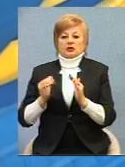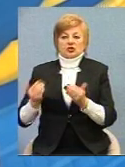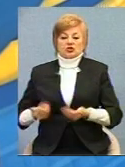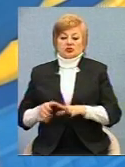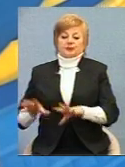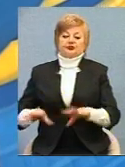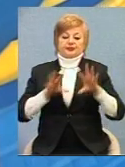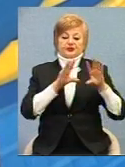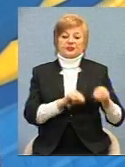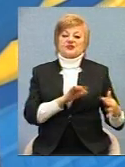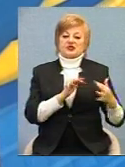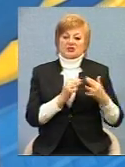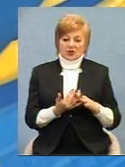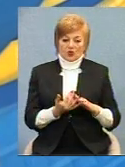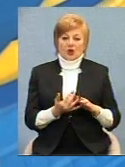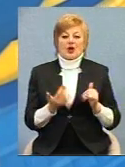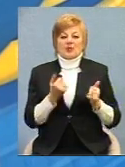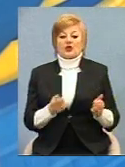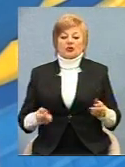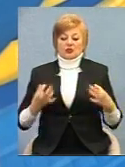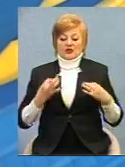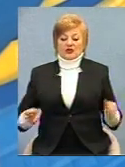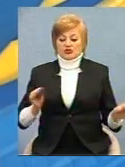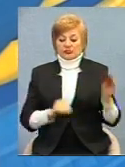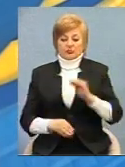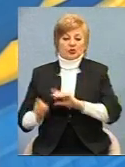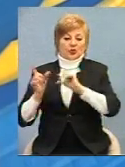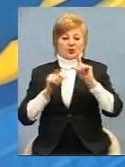Вінниччині. Попри протести родини, зібрали всі речі та перебралися до